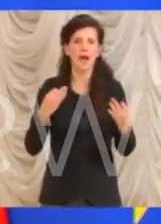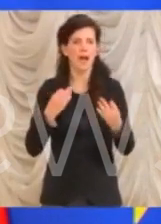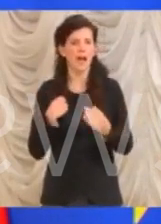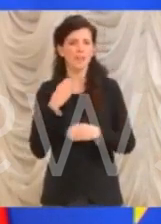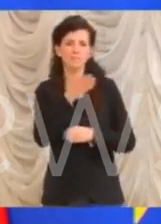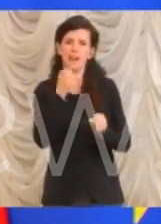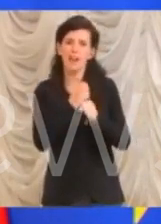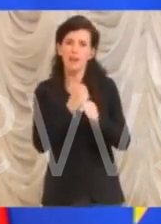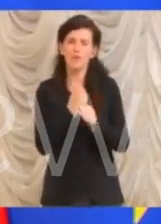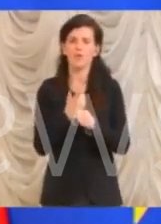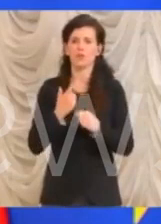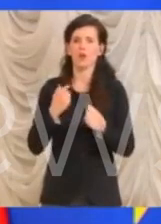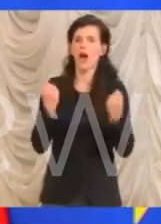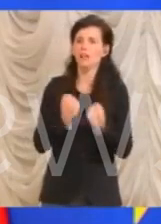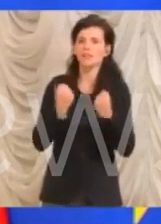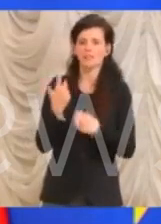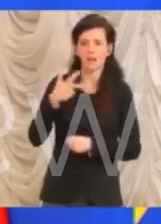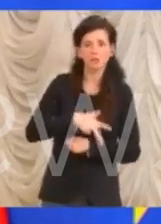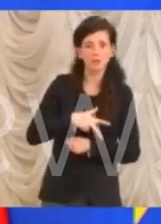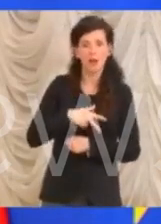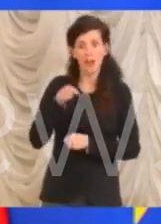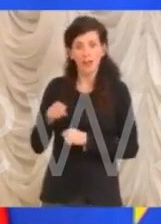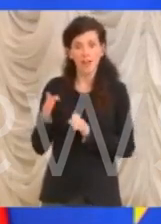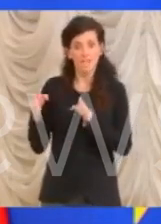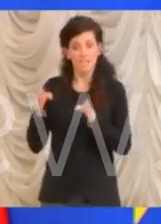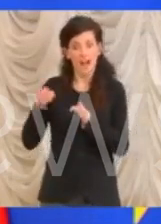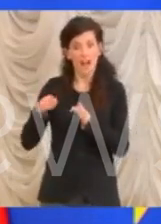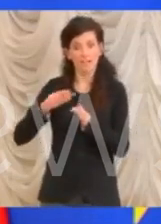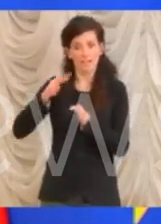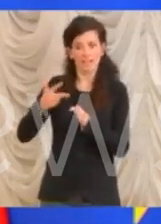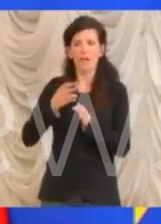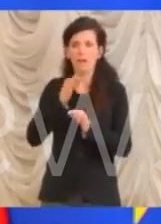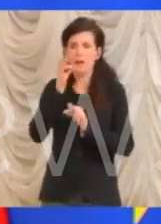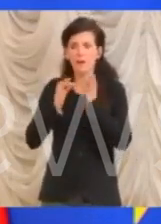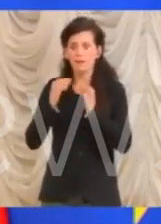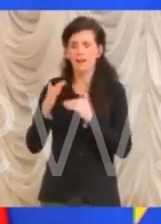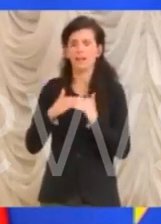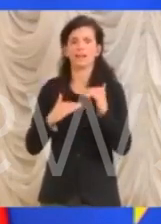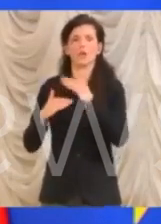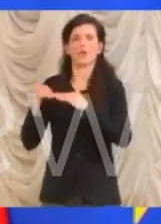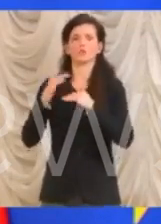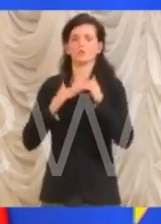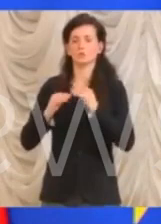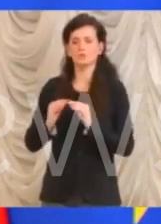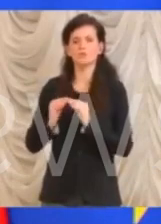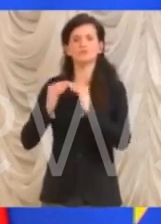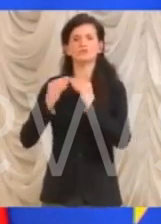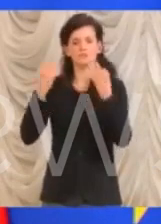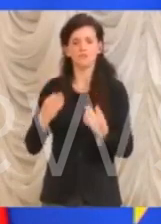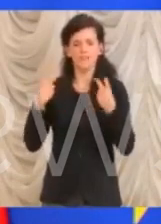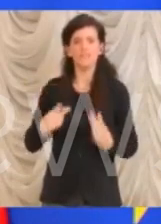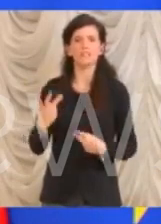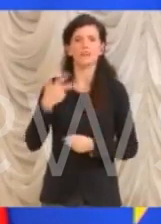delle attività sociali la fase iii e la fase della ricostruzione del rilancio della nostra vita sociale